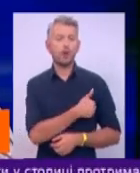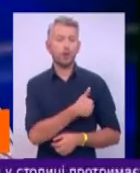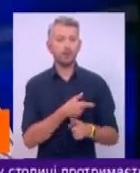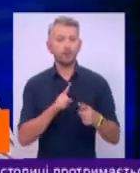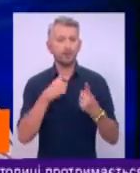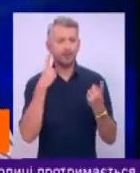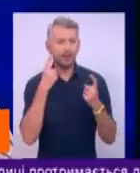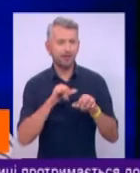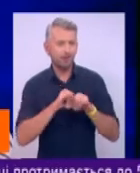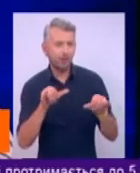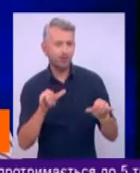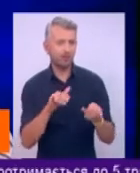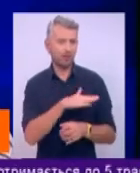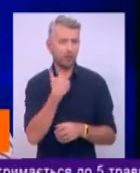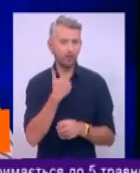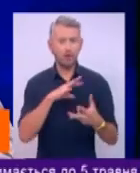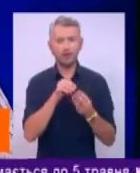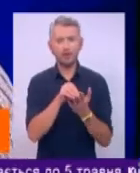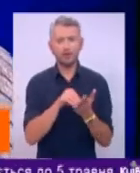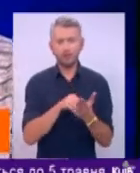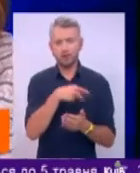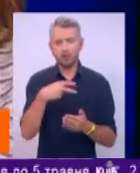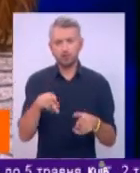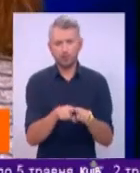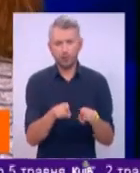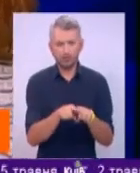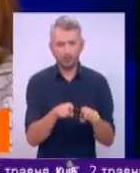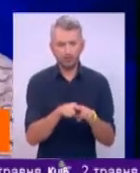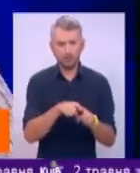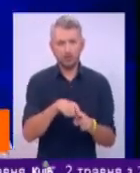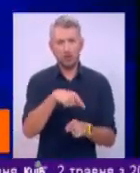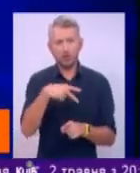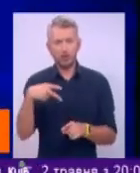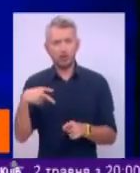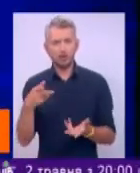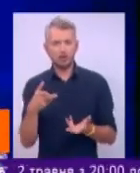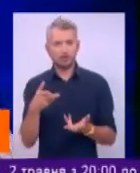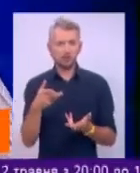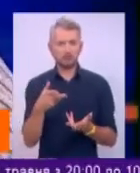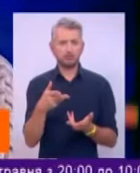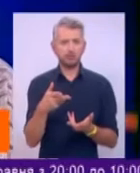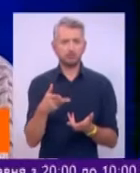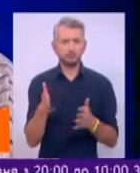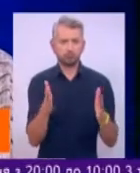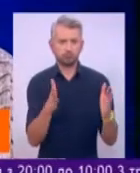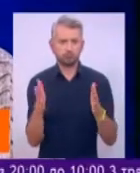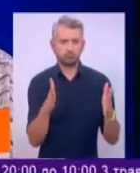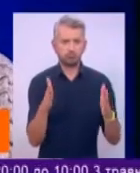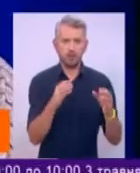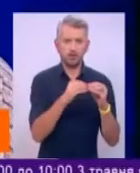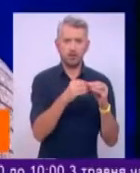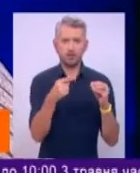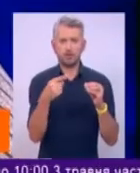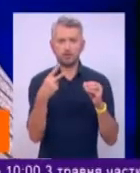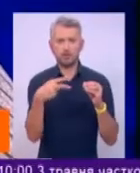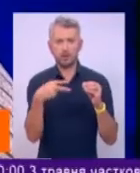дані поширювати чи не хочуть. Статистика десь приблизно одного. Ну, коливається від, ну, від 10 до